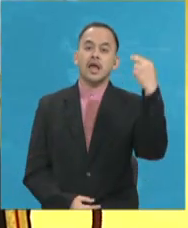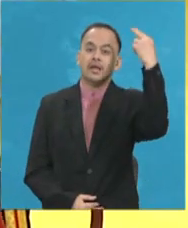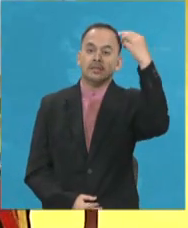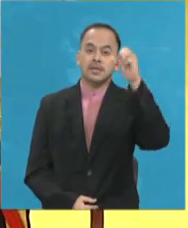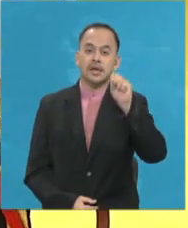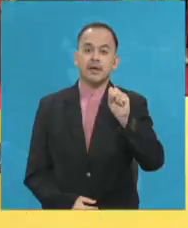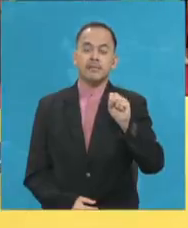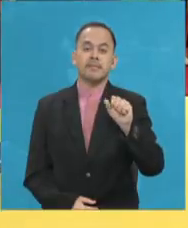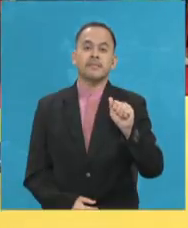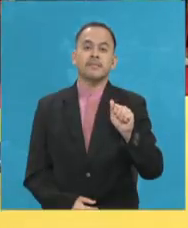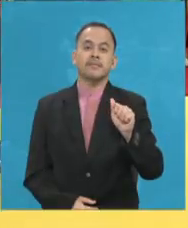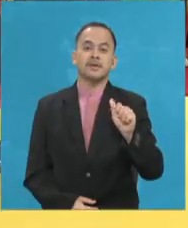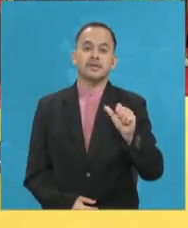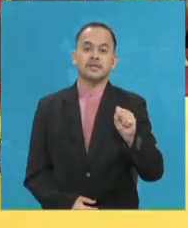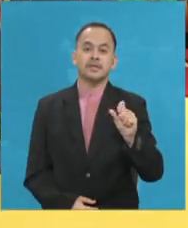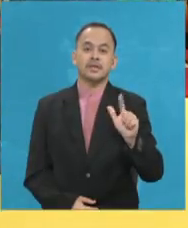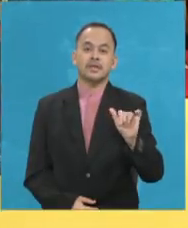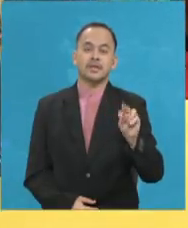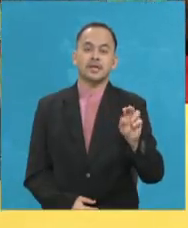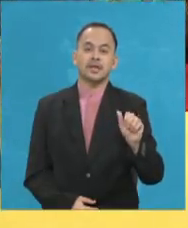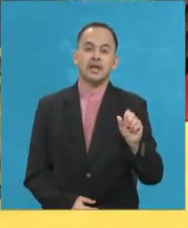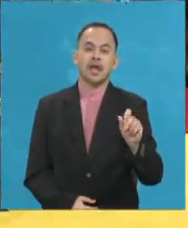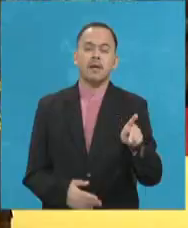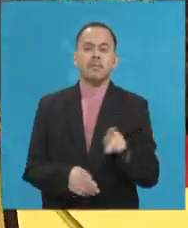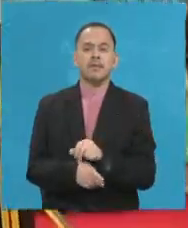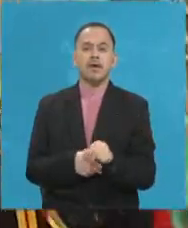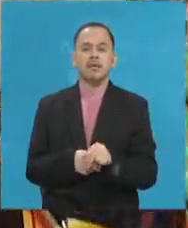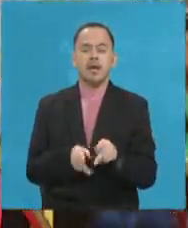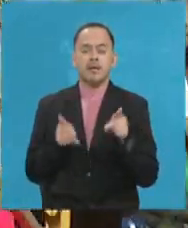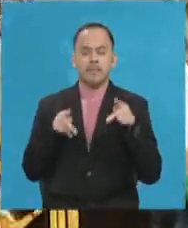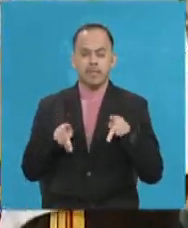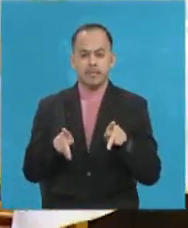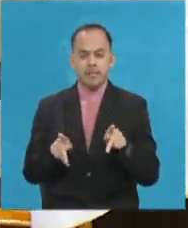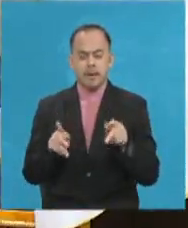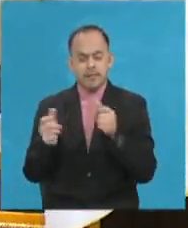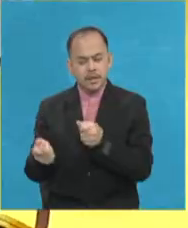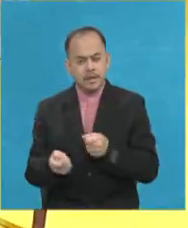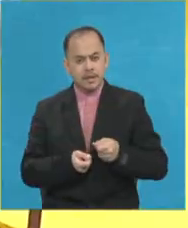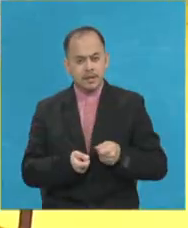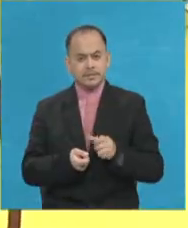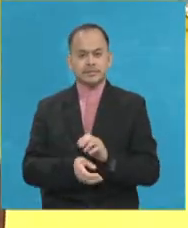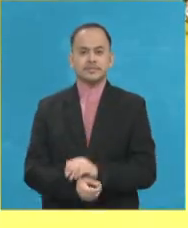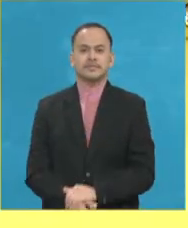Yulia binti Abdullah pemangku pengarah pertanian I agree makanan